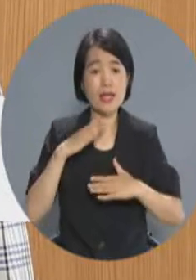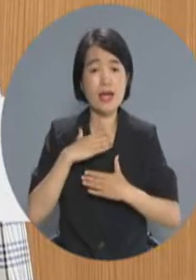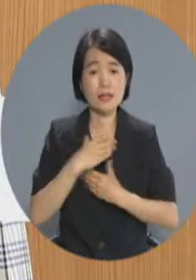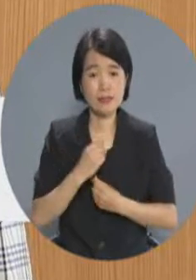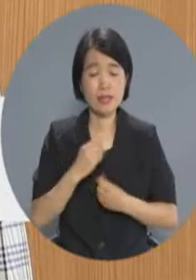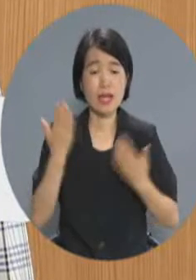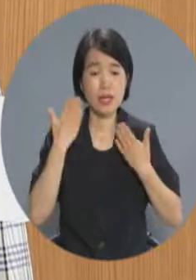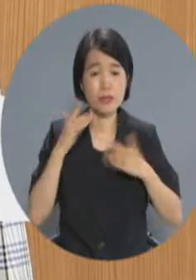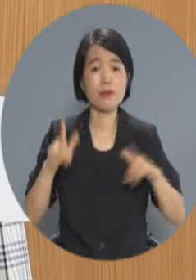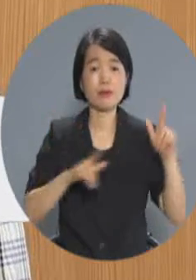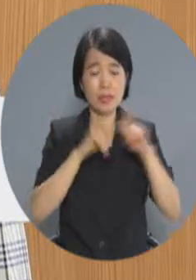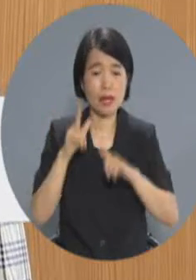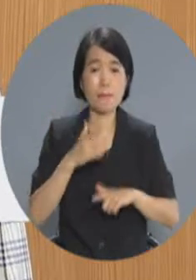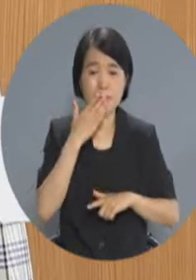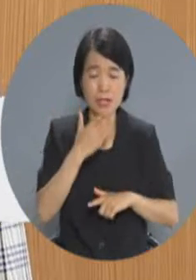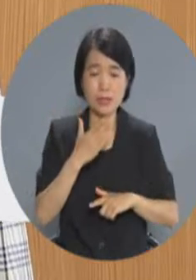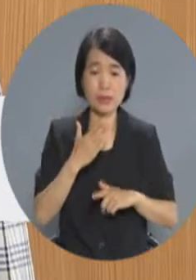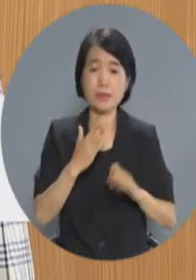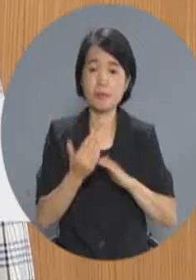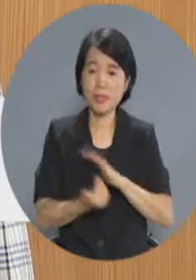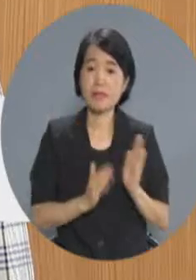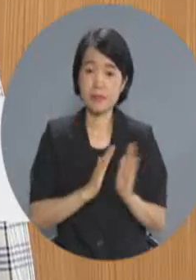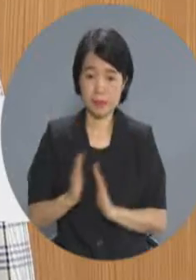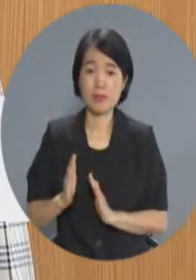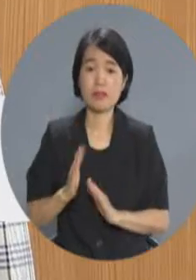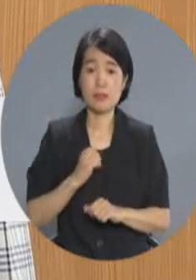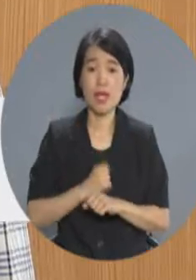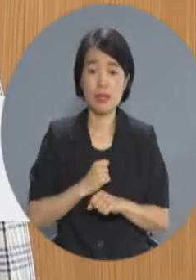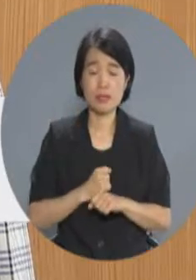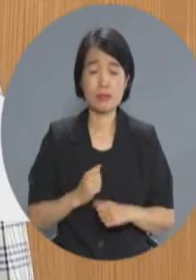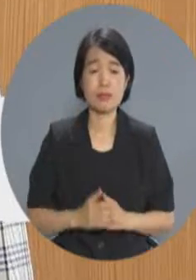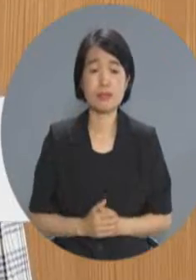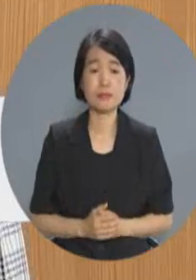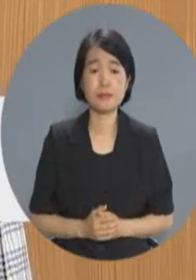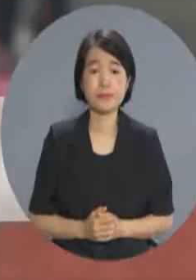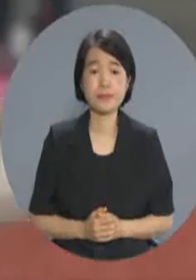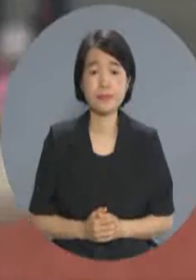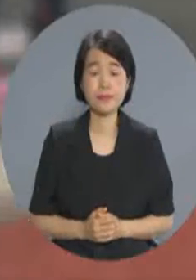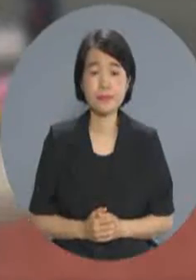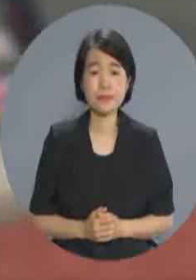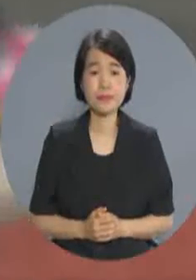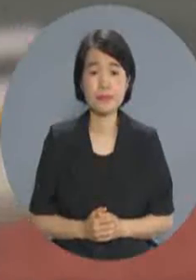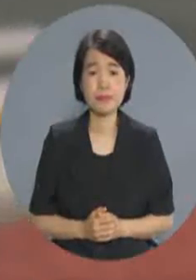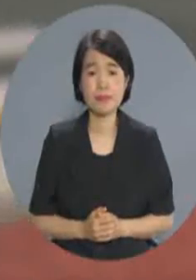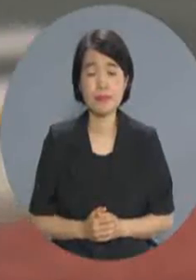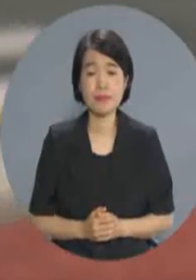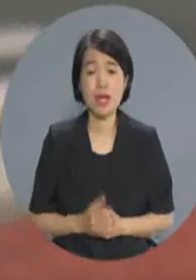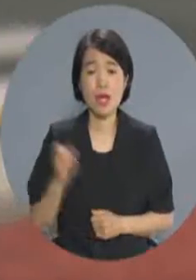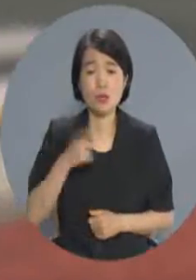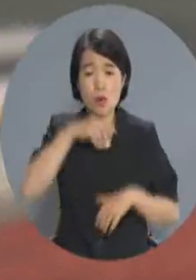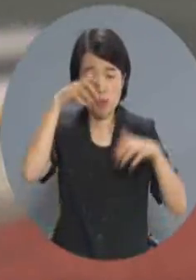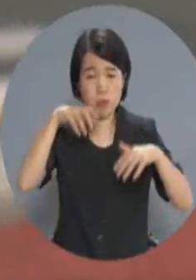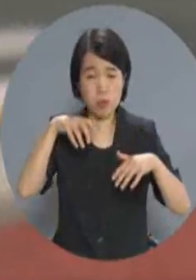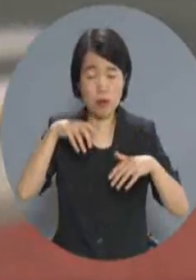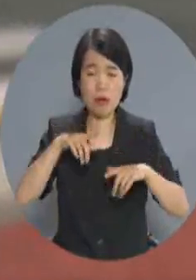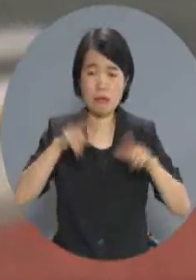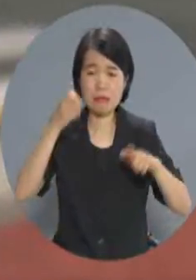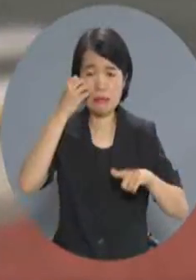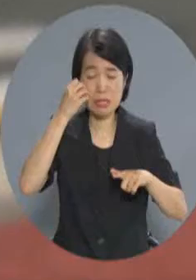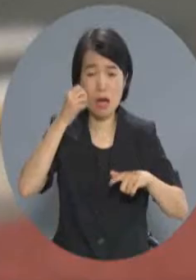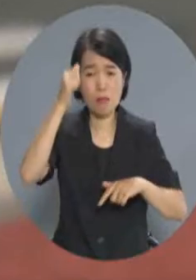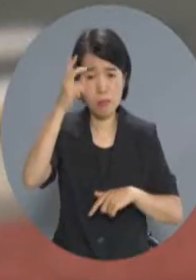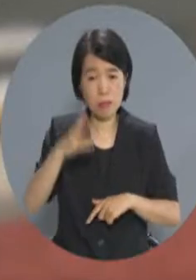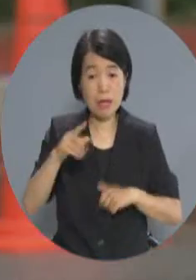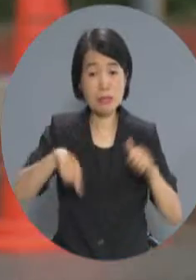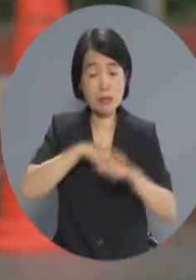악 쌩 들이 안전하게 학교 생활 할 수 있도록 어 대비를 하도록 하겠습니다 또 부부 등 기후 제 난제가 빈번한